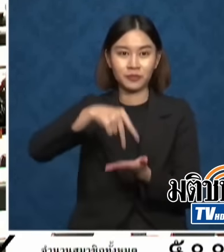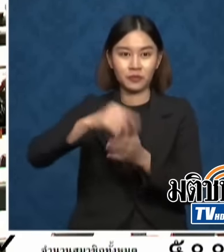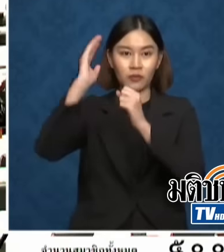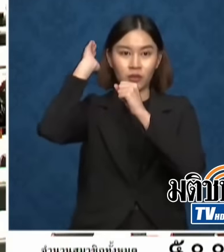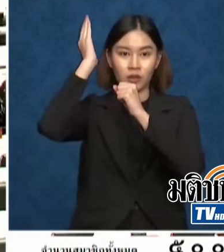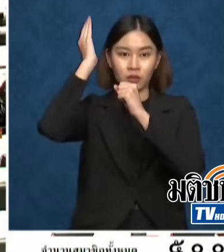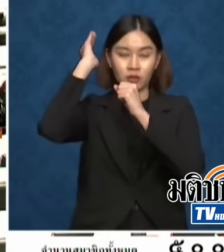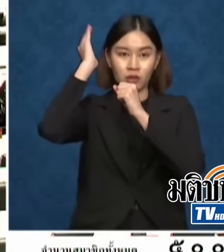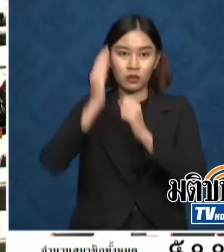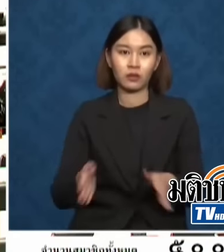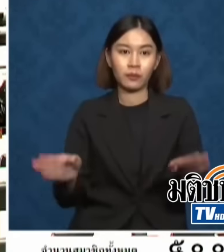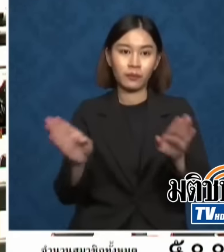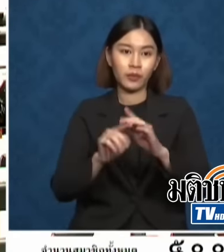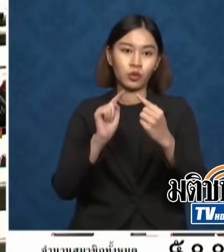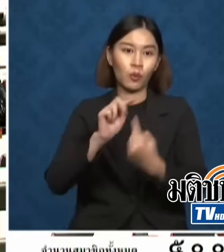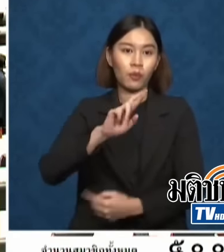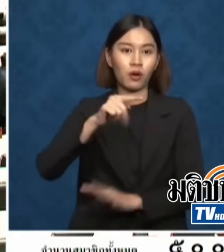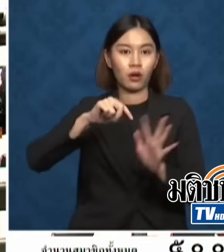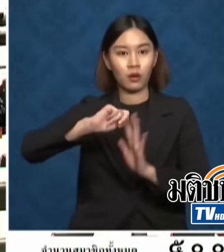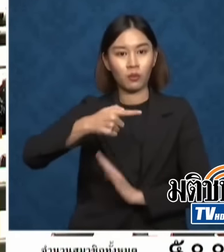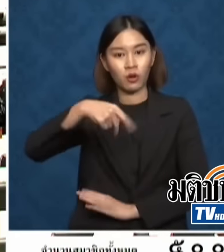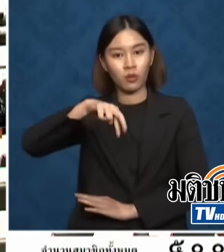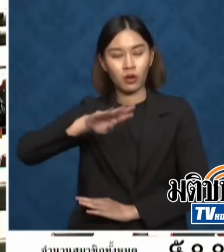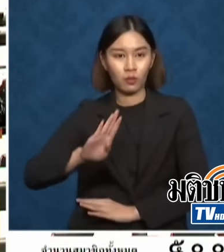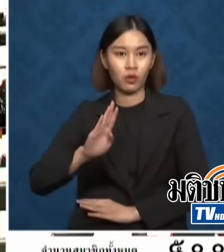ายปิดท้ายร่างพระราชบัญญัติแก้ไขเพิ่มเติมพระราชกำหนดการประมง